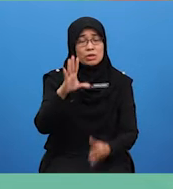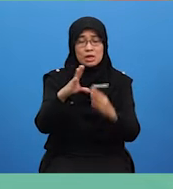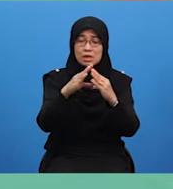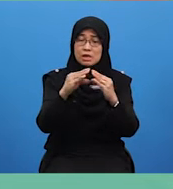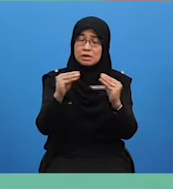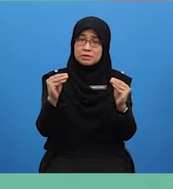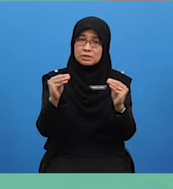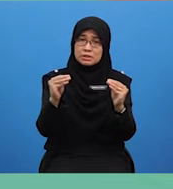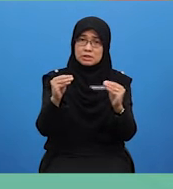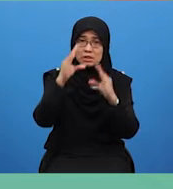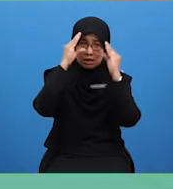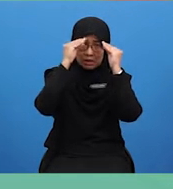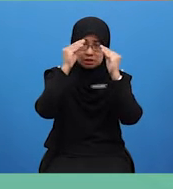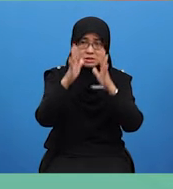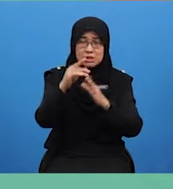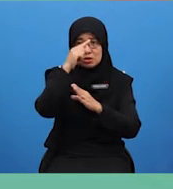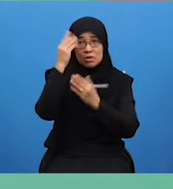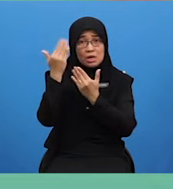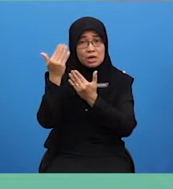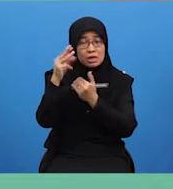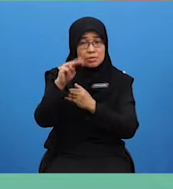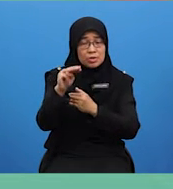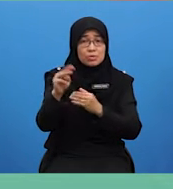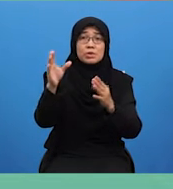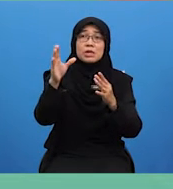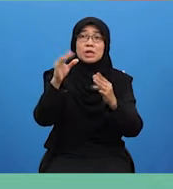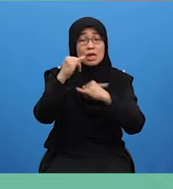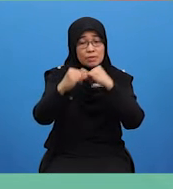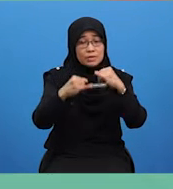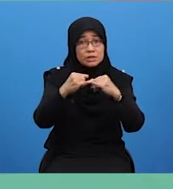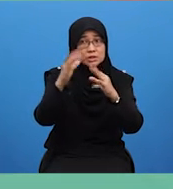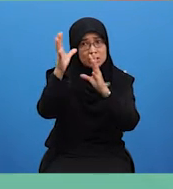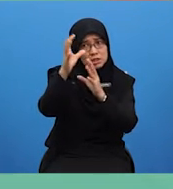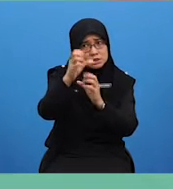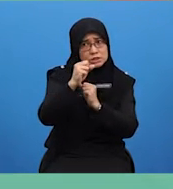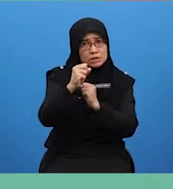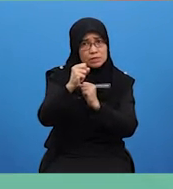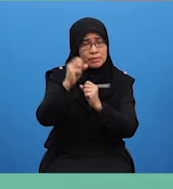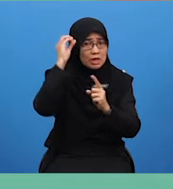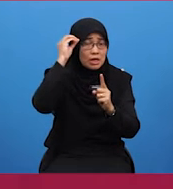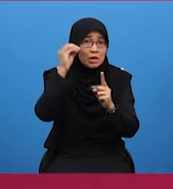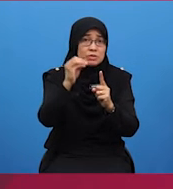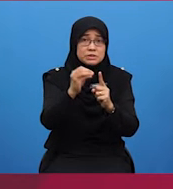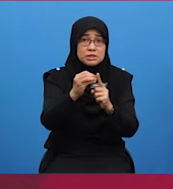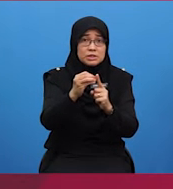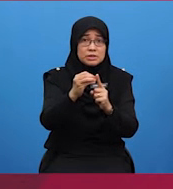pembelajaran kita. Cikgu berharap murid-murid berjaya menguasai standard pelajaran kita pada hari ini.